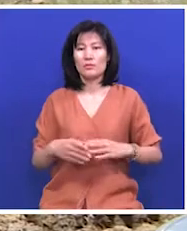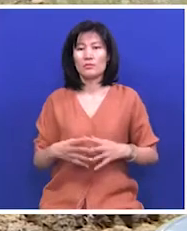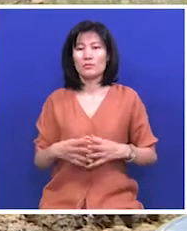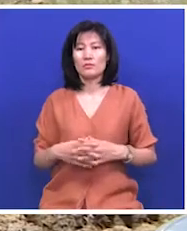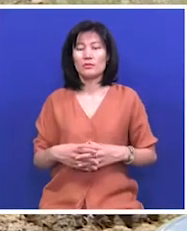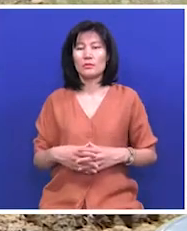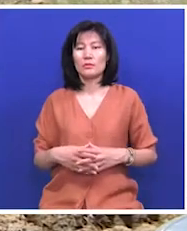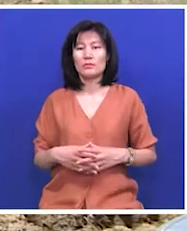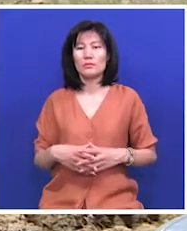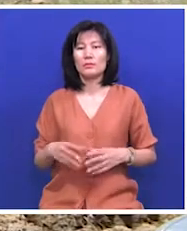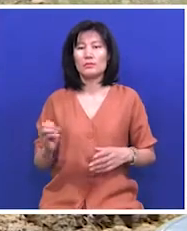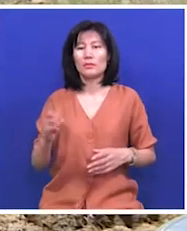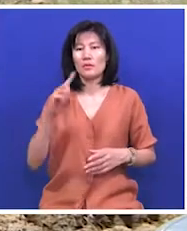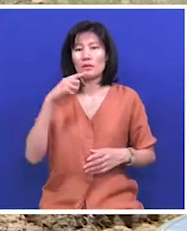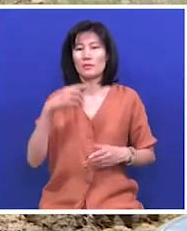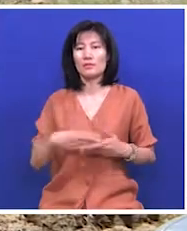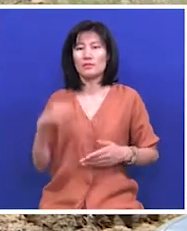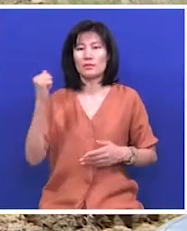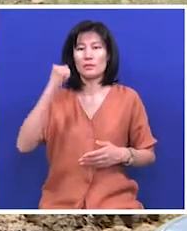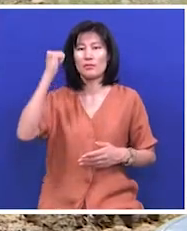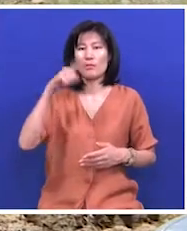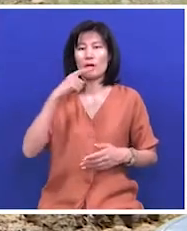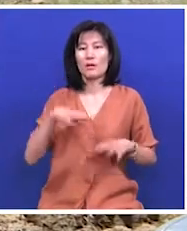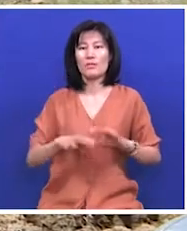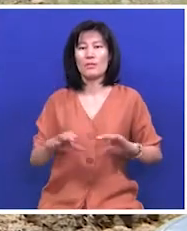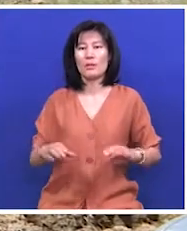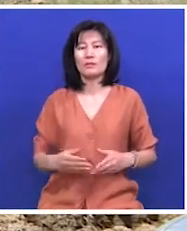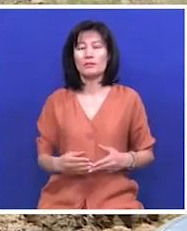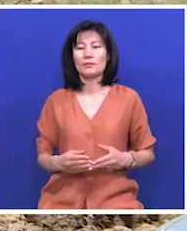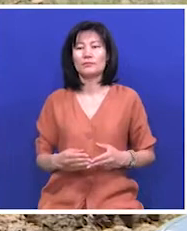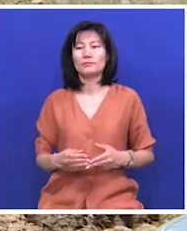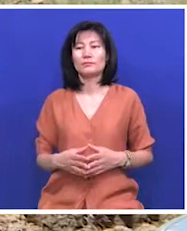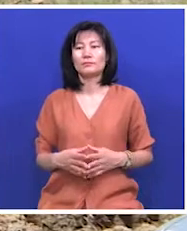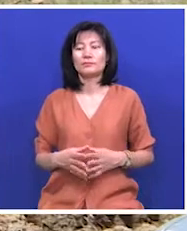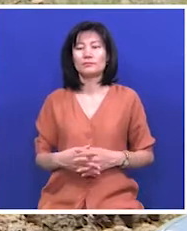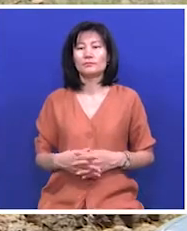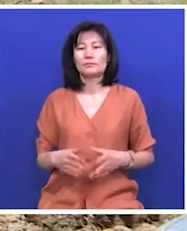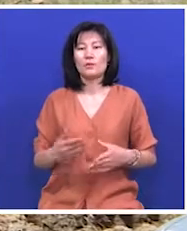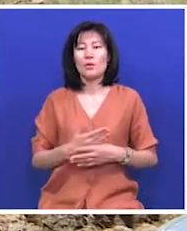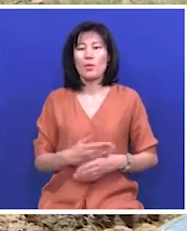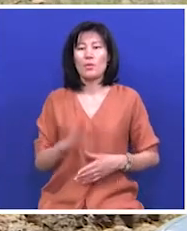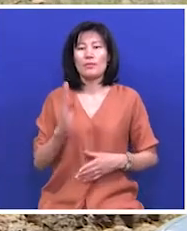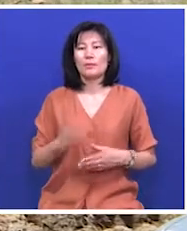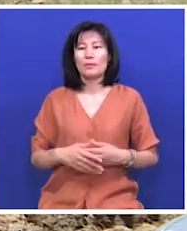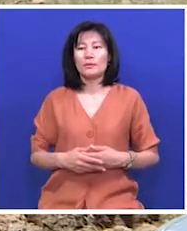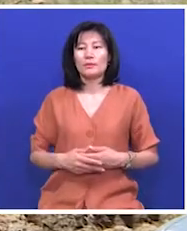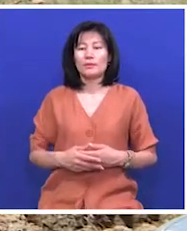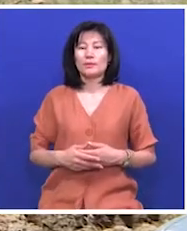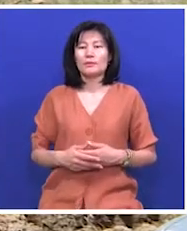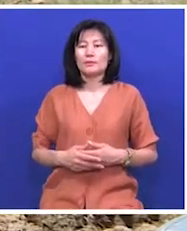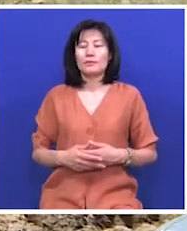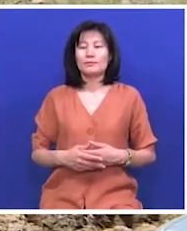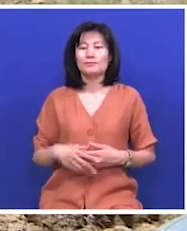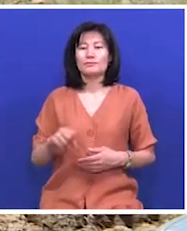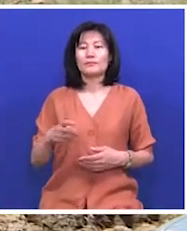міне не деймін рахмет бала шағамызбен неге қалып кетеміз деп жоқ жәрдем берді